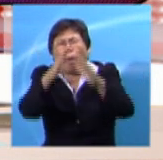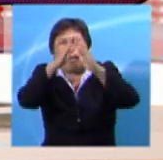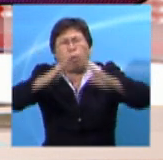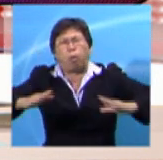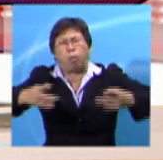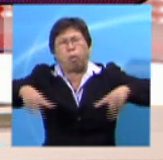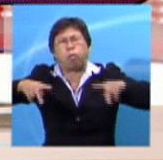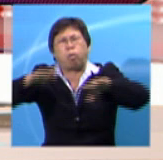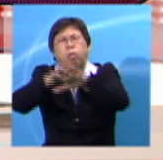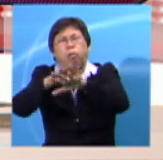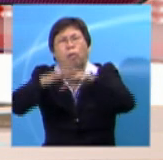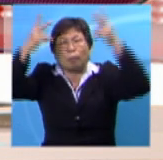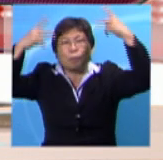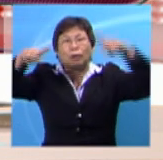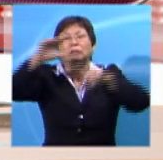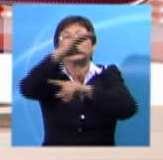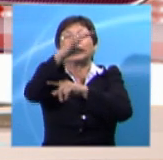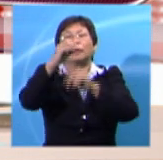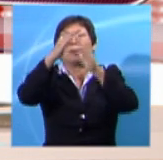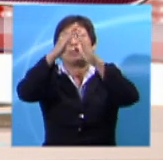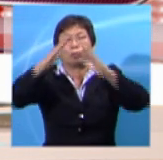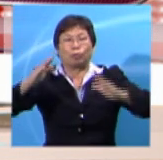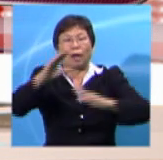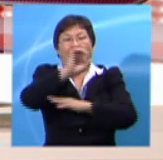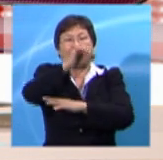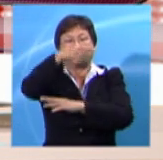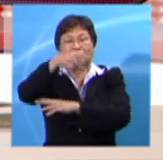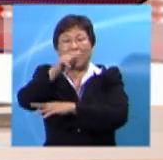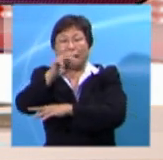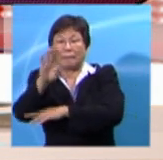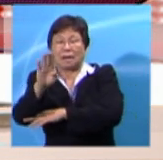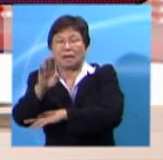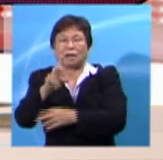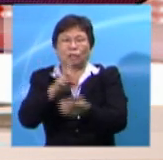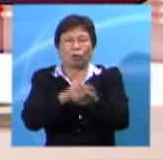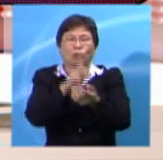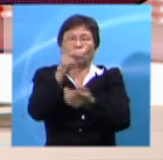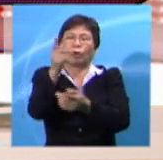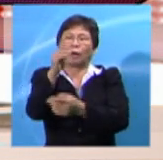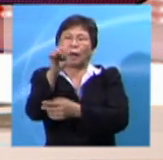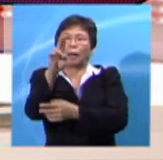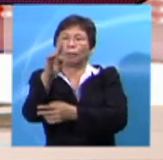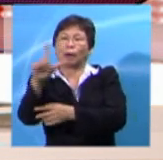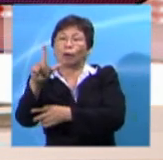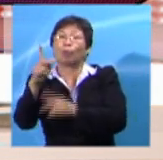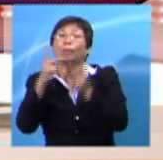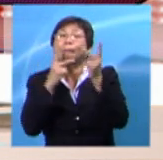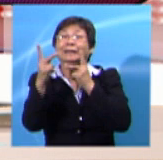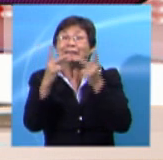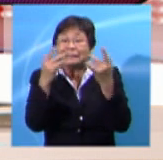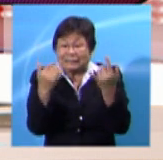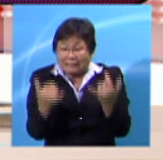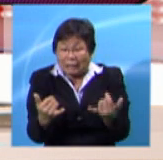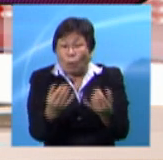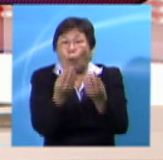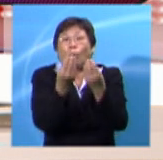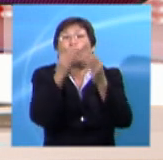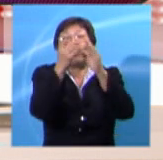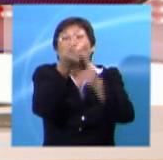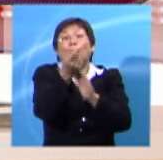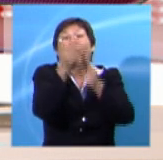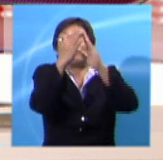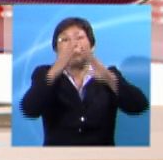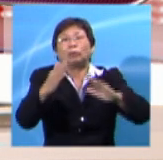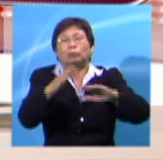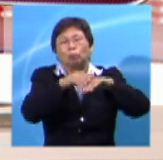pasaran presiden Syarikat Perumahan negara berhad spnb Datuk Dr kamarul rashd dan salh berkata ketika ini harga rumah telah